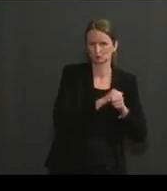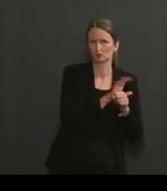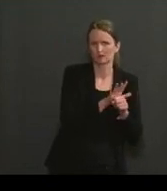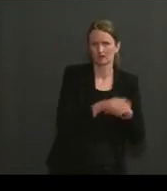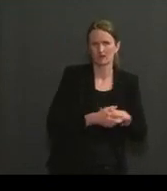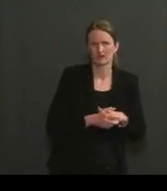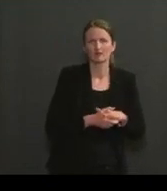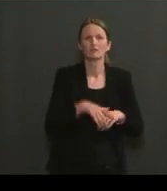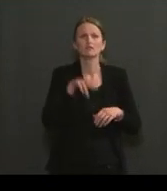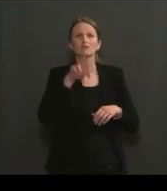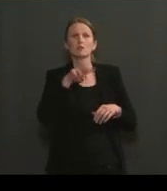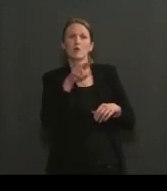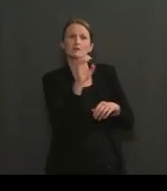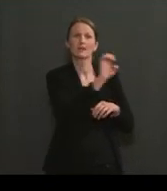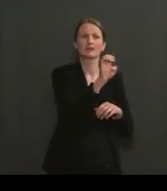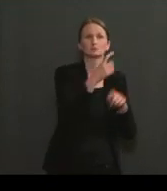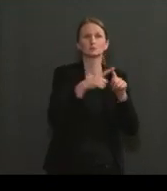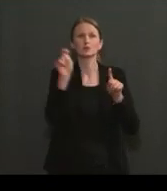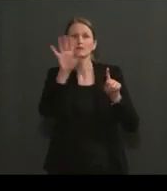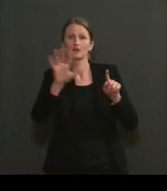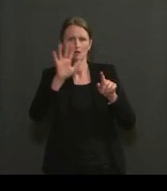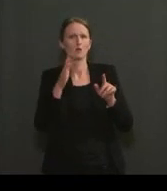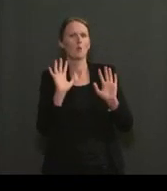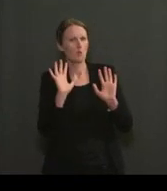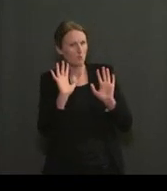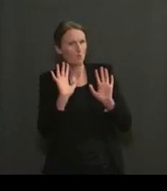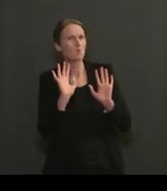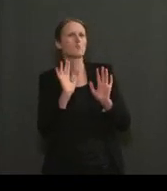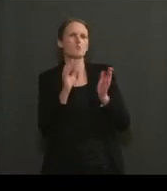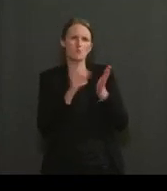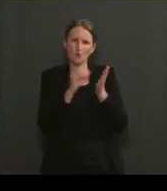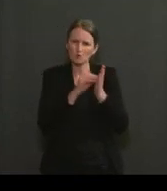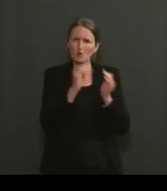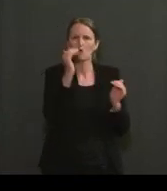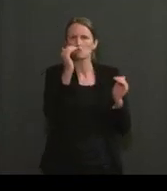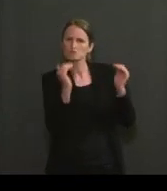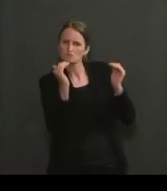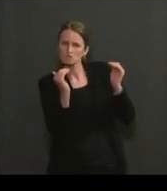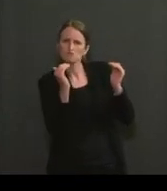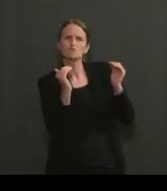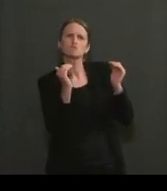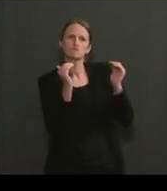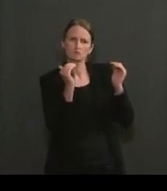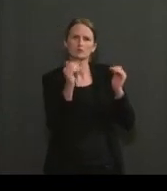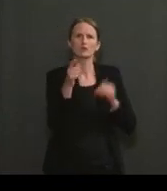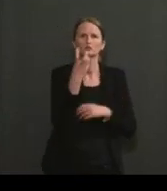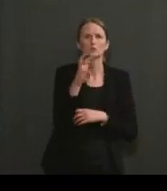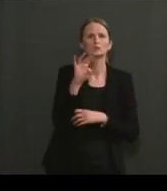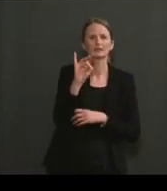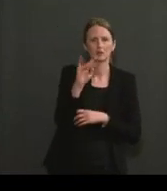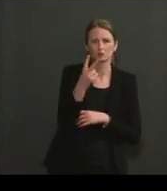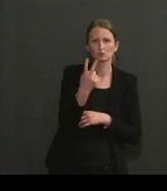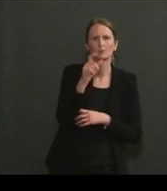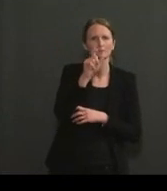tend à s'atténuer, puisque le Hainaut est suivi de très près par la province d'Anvers et la Flandre orientale avec